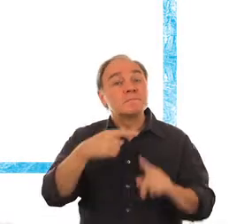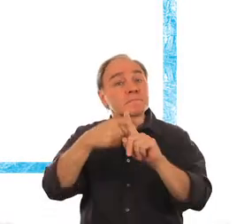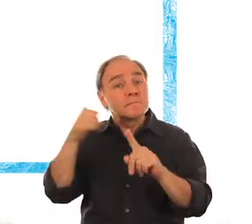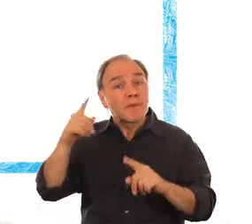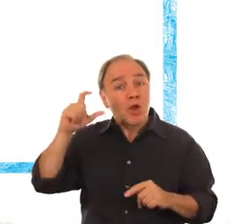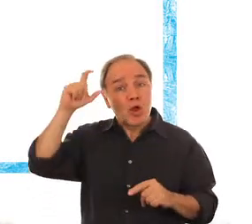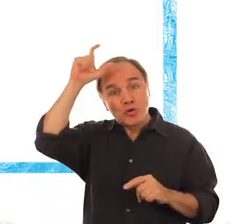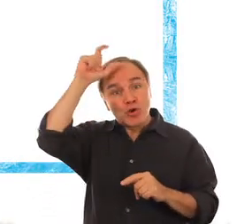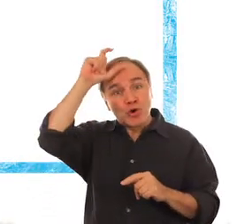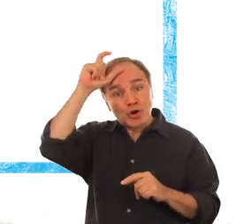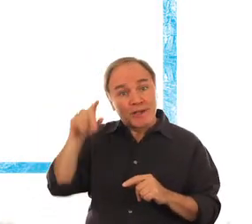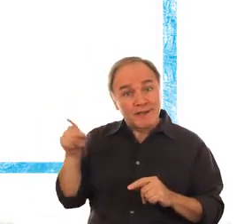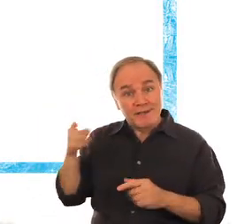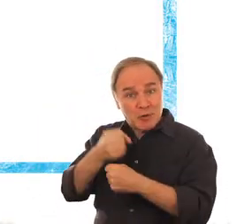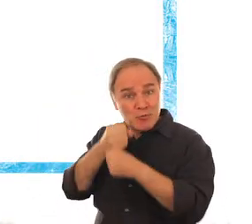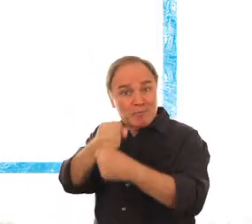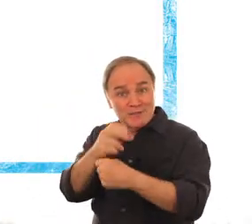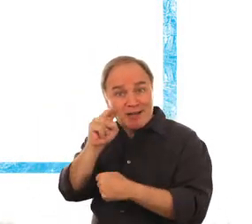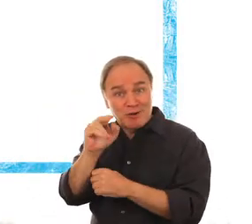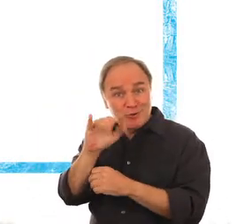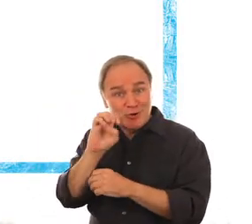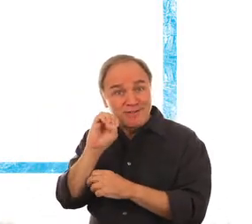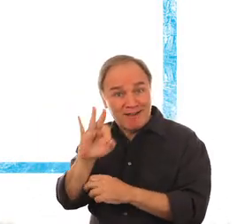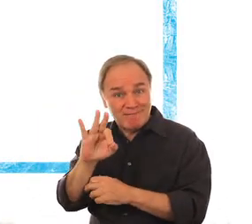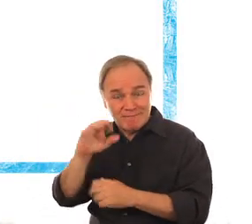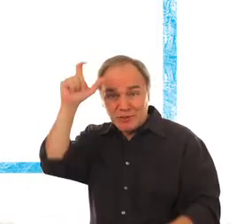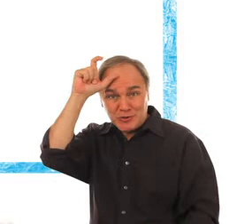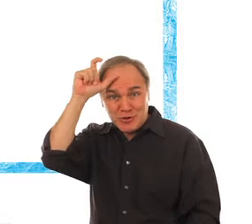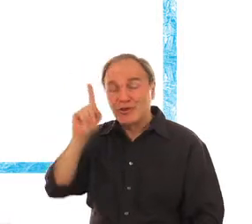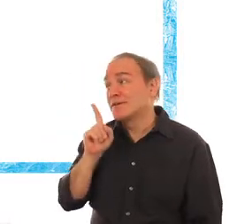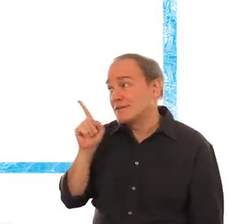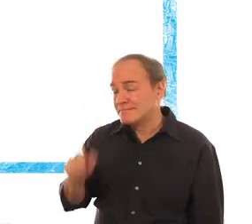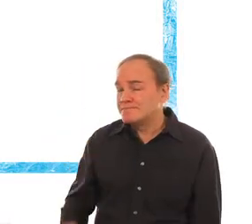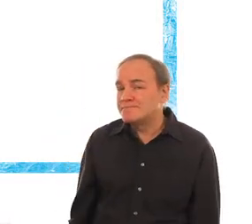Un point de vue de Turquie. Eyman Abulaban, représentant UNICEF Turquie.